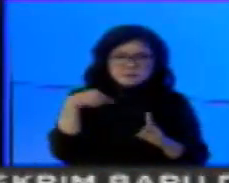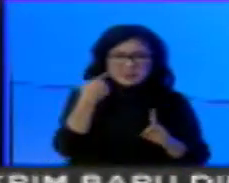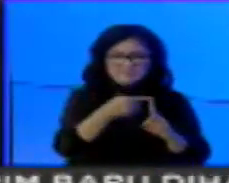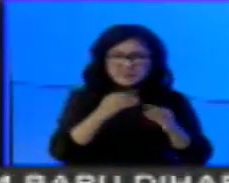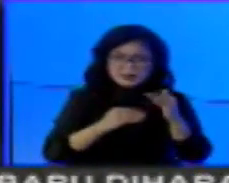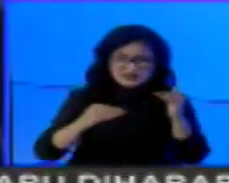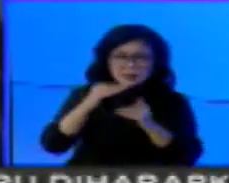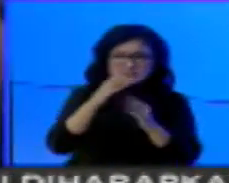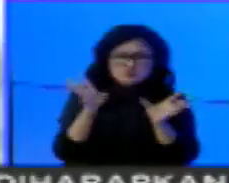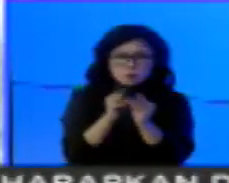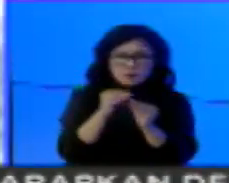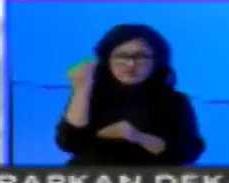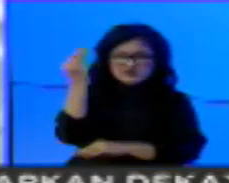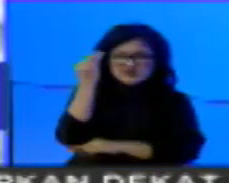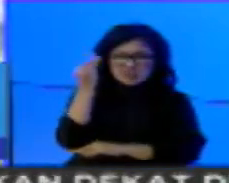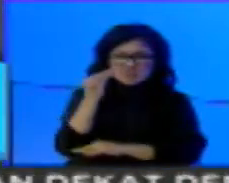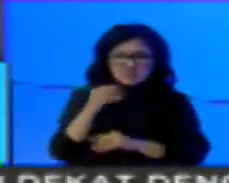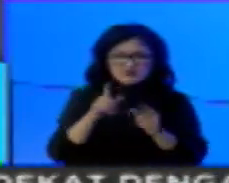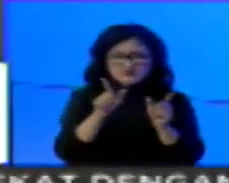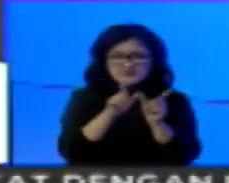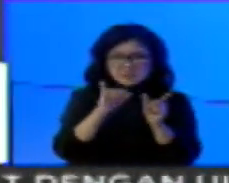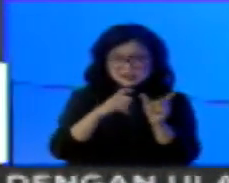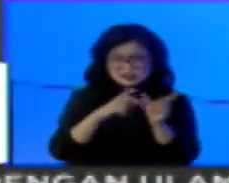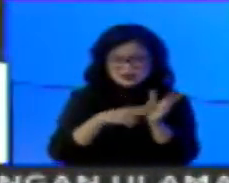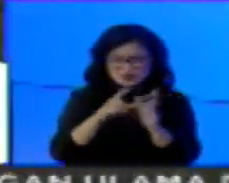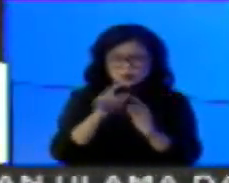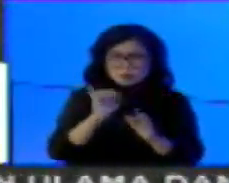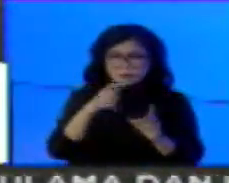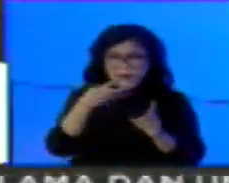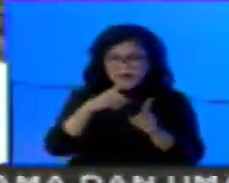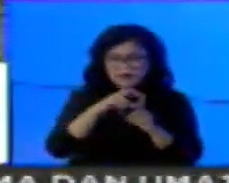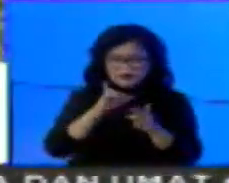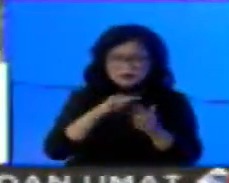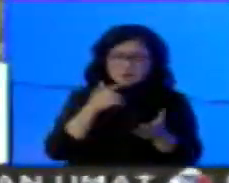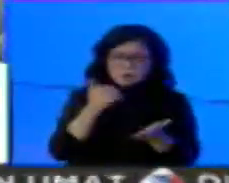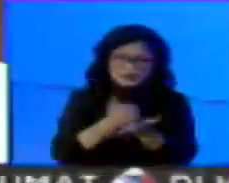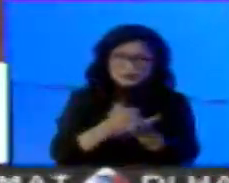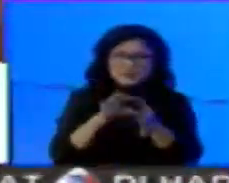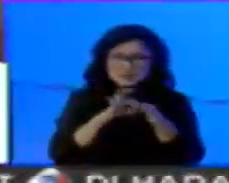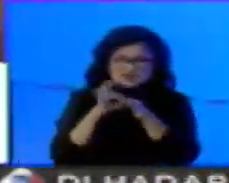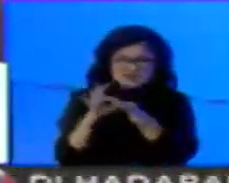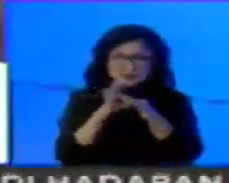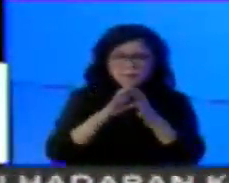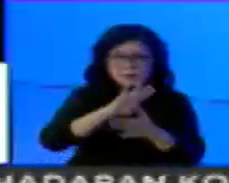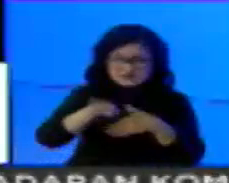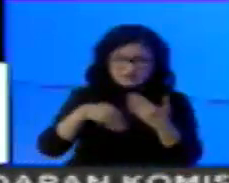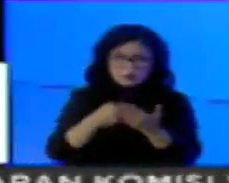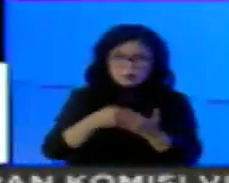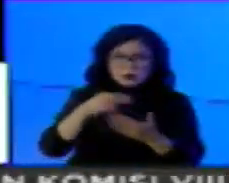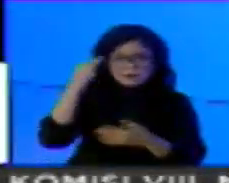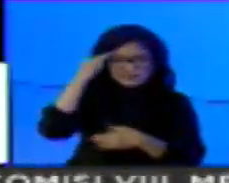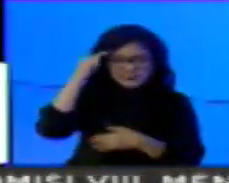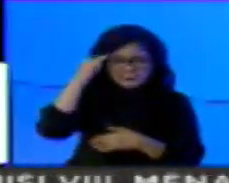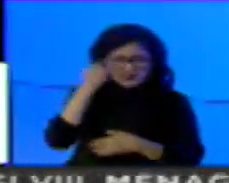jumlah wisatawan, Wisnu Tama dan Angela Tanusudibyo juga menekankan pentingnya kerjasama dengan seluruh stakeholder, termasuk